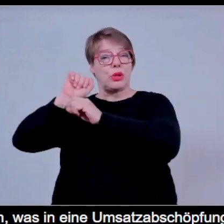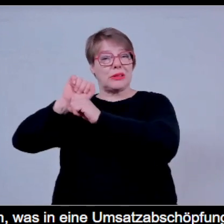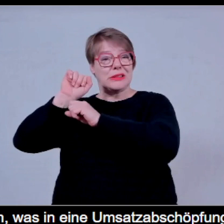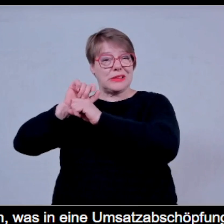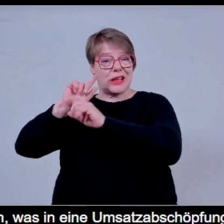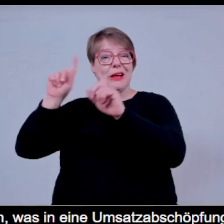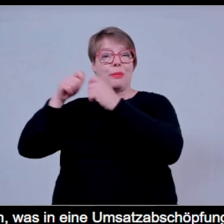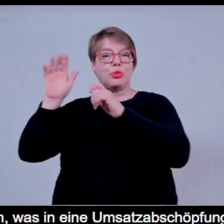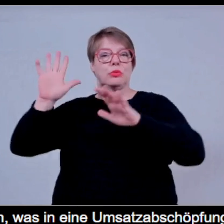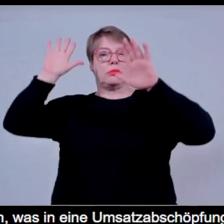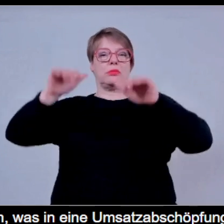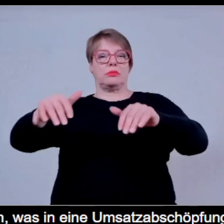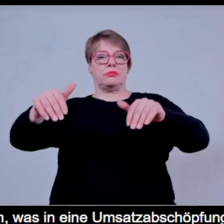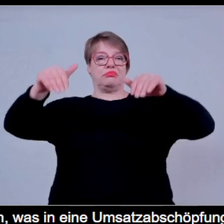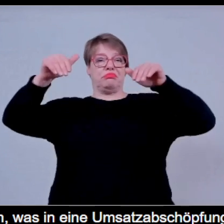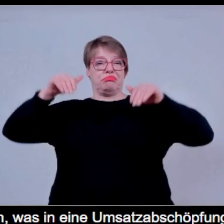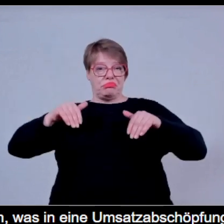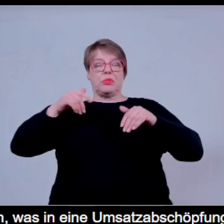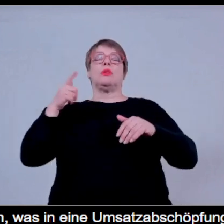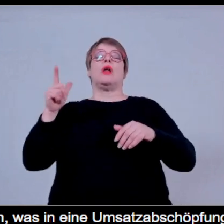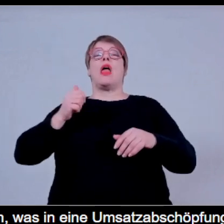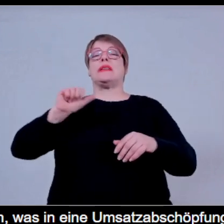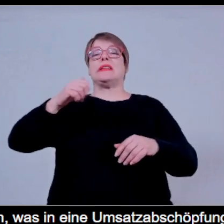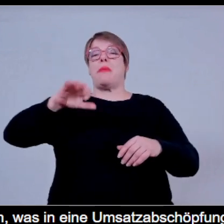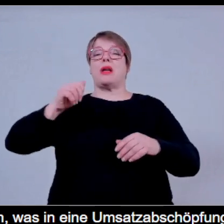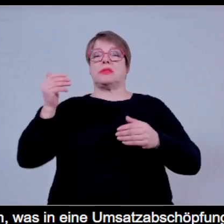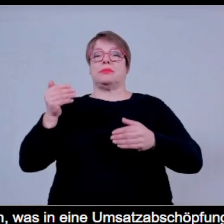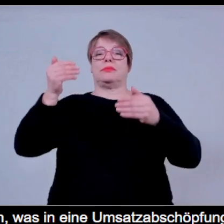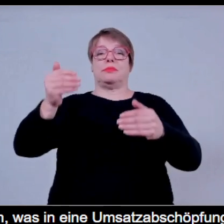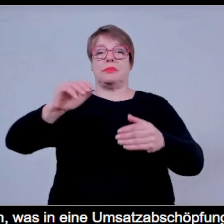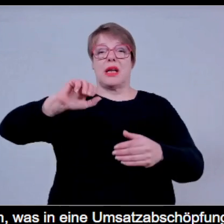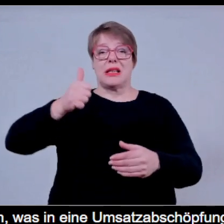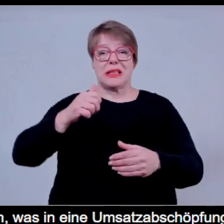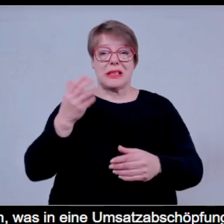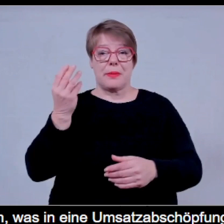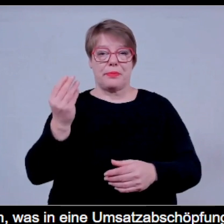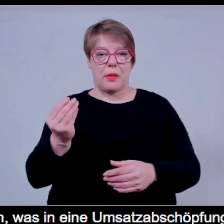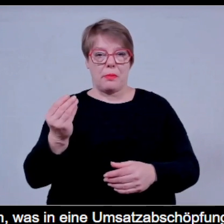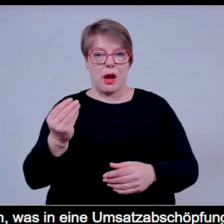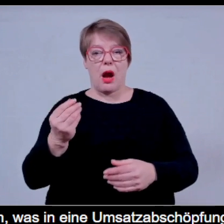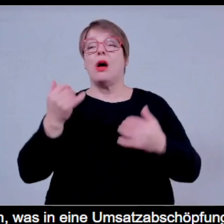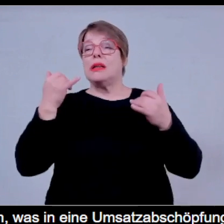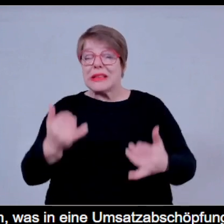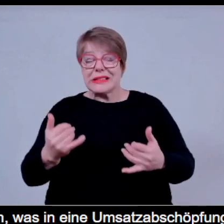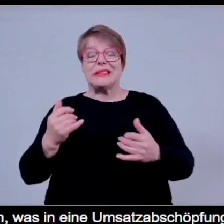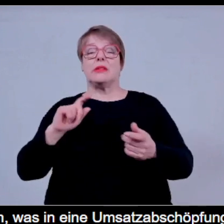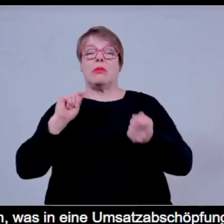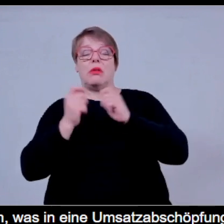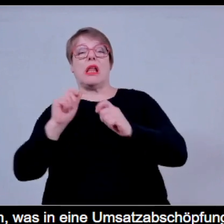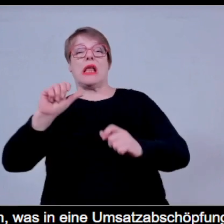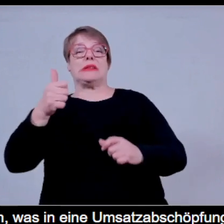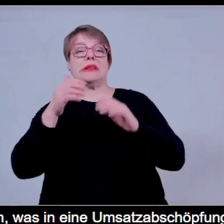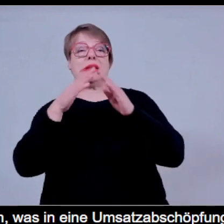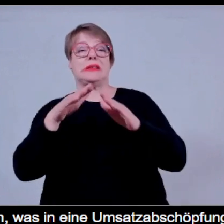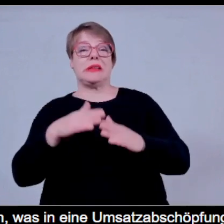Und Brüssel verlangt die Kriterien nicht so streng, wie sie der Bund derzeit anlegt. Und deshalb ist unsere Forderung, und wir